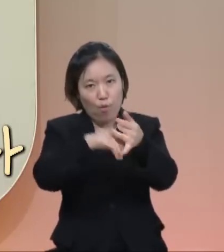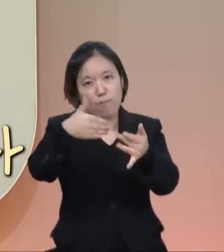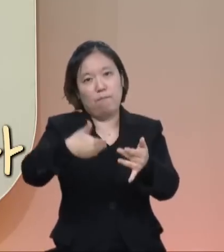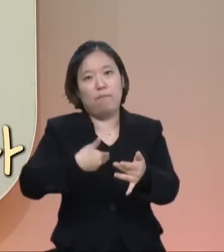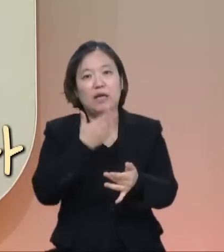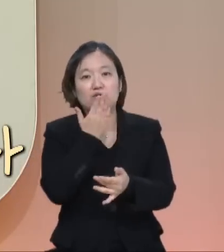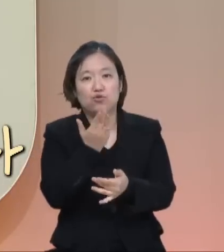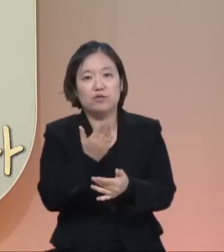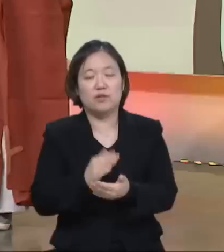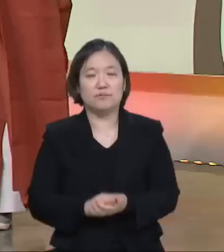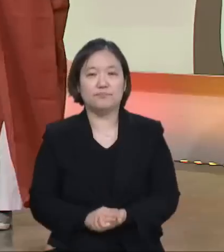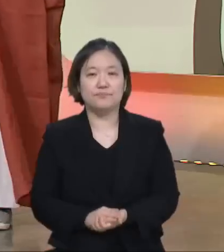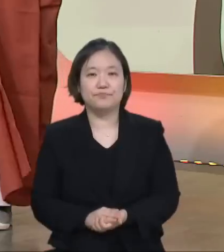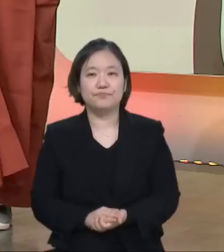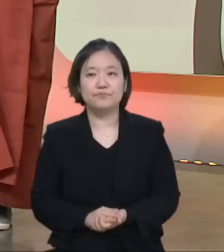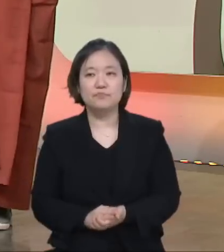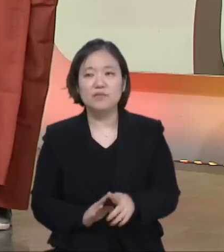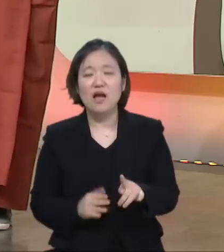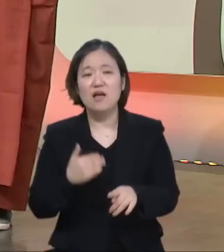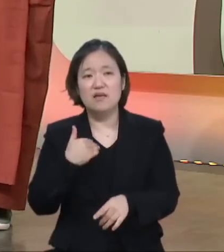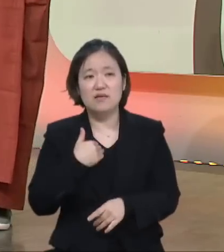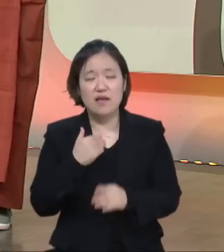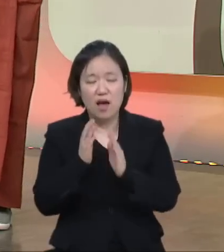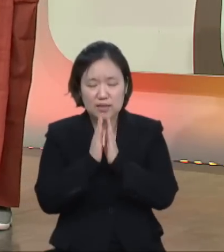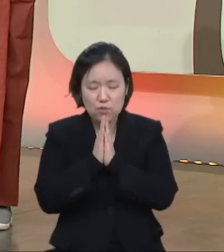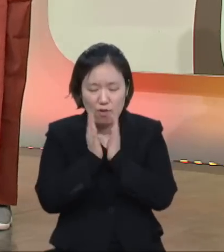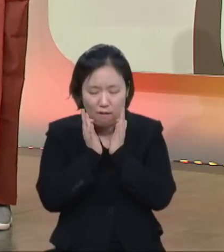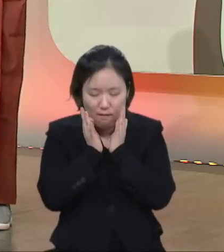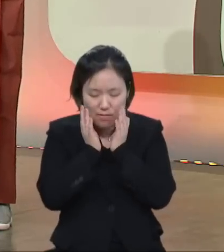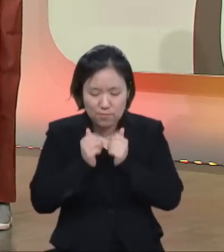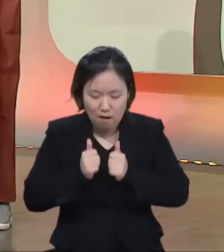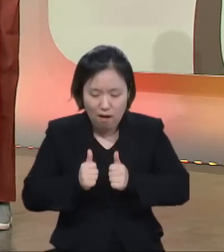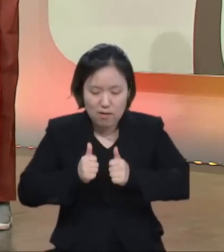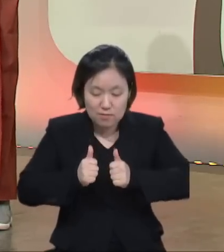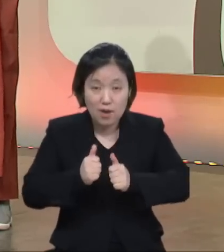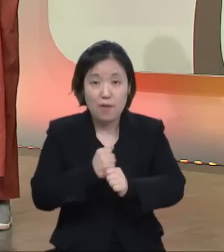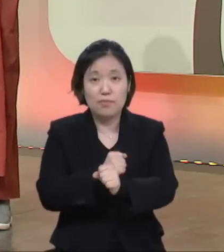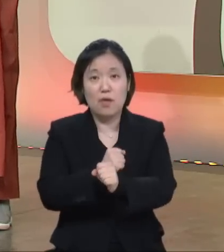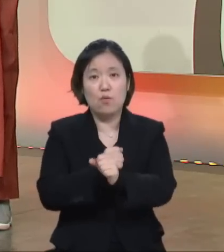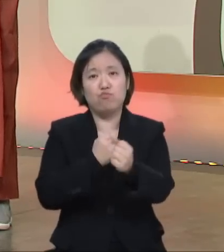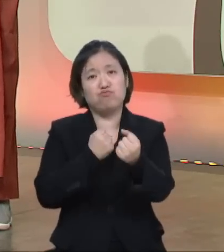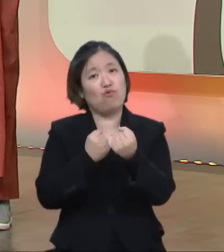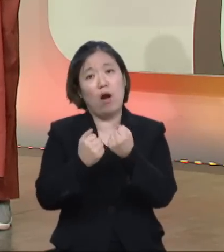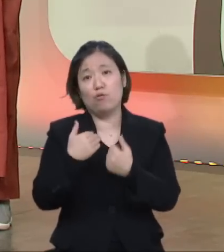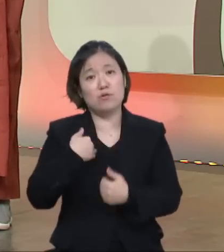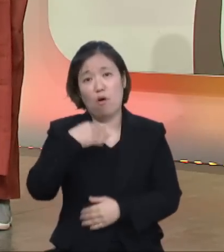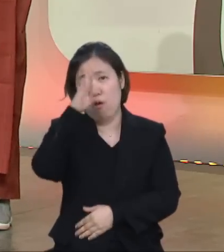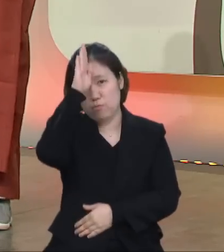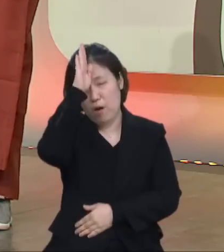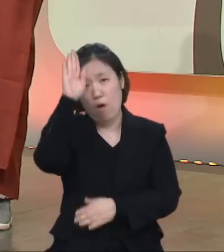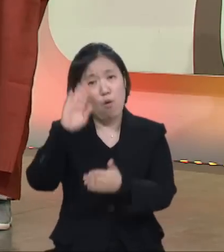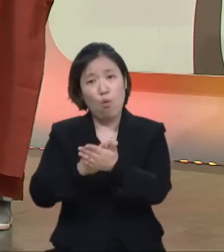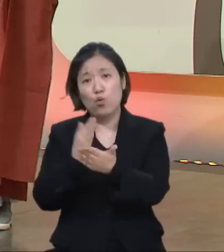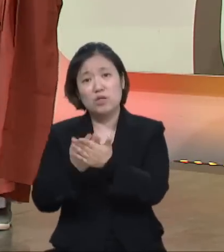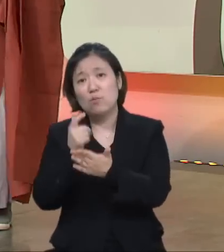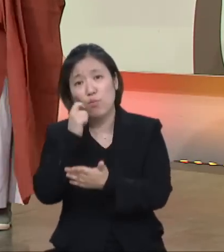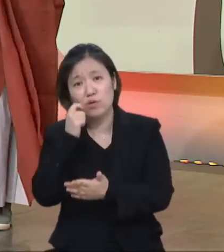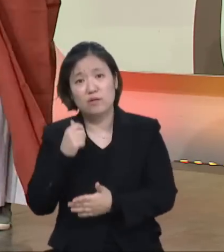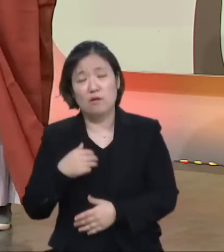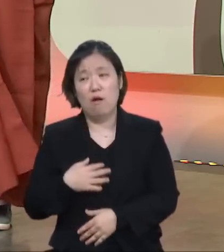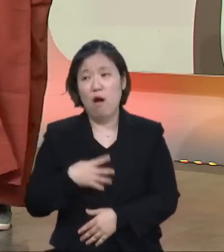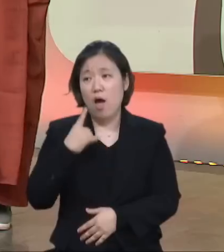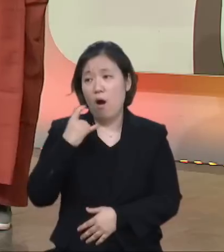제가 정말 지도를 열심히 했는데도 왜 저는 병이 낫지 않았을까요 왜 우리